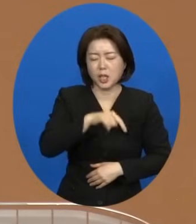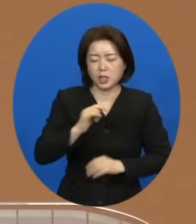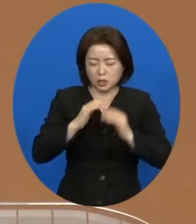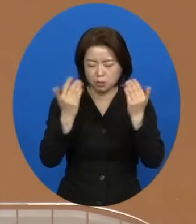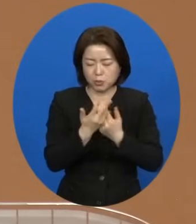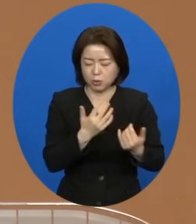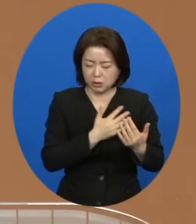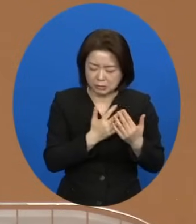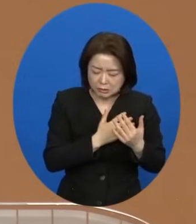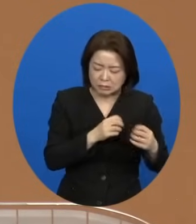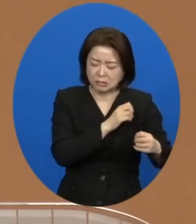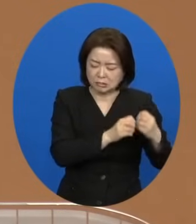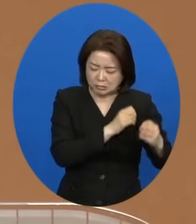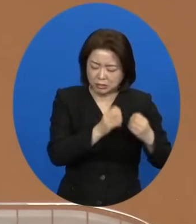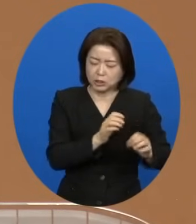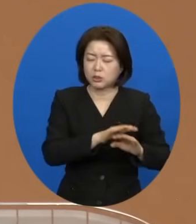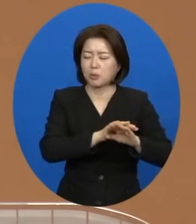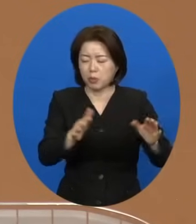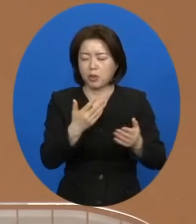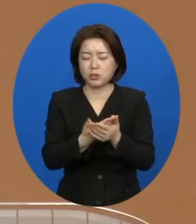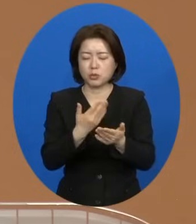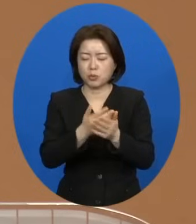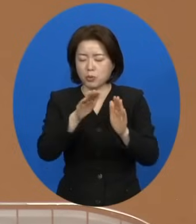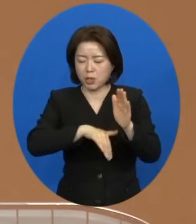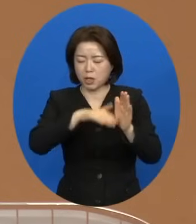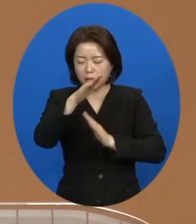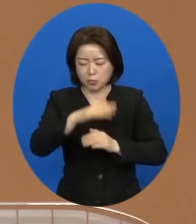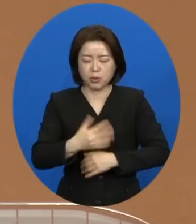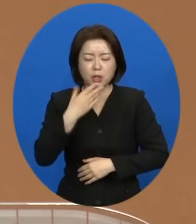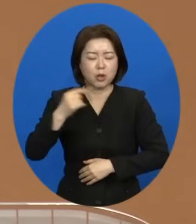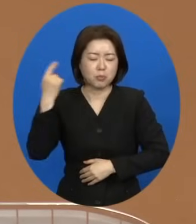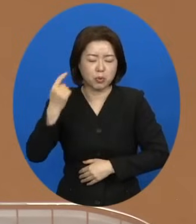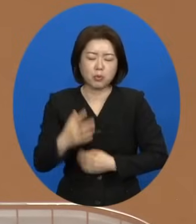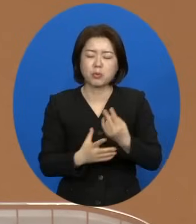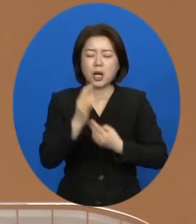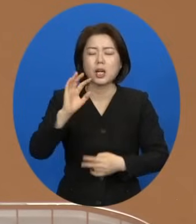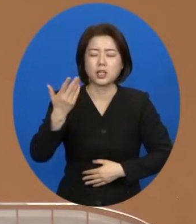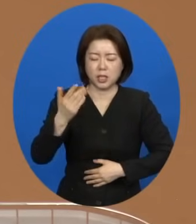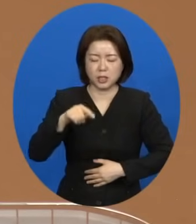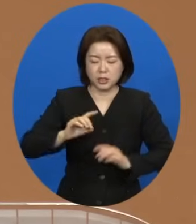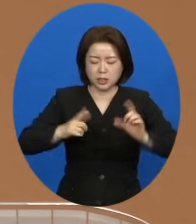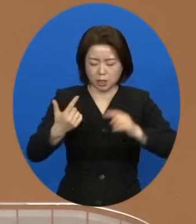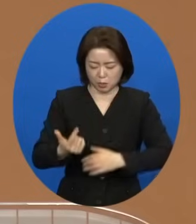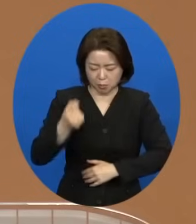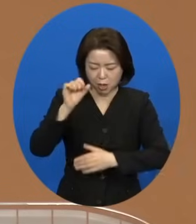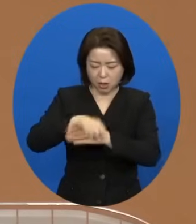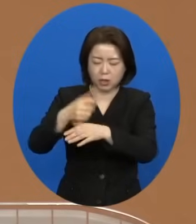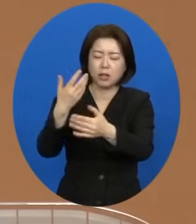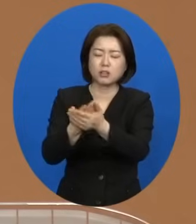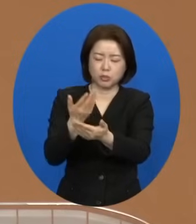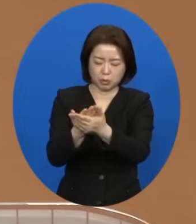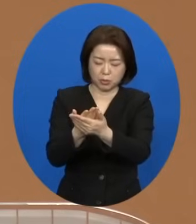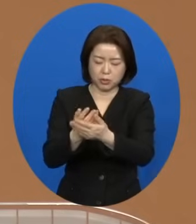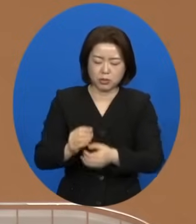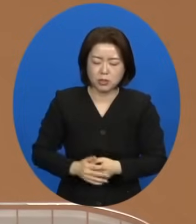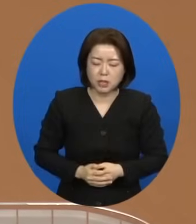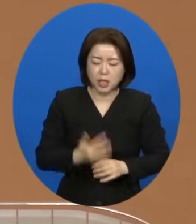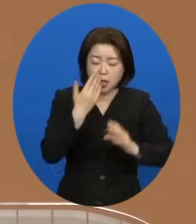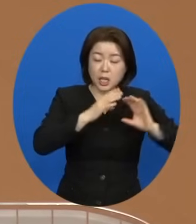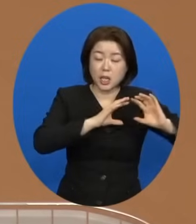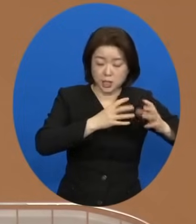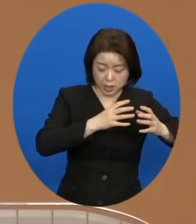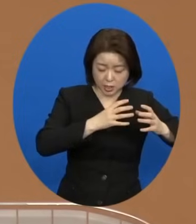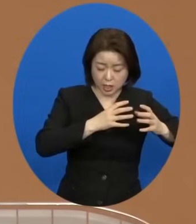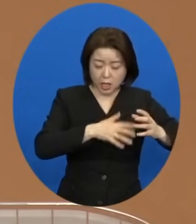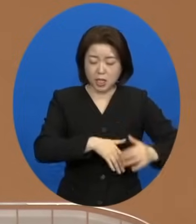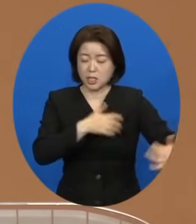긴장감을 풀어 주시고 남과북이 복음으로 하나 되어지는 그 날을 주여 속히 허락하여 주시옵소서 하나님 이스라엘의 하나님